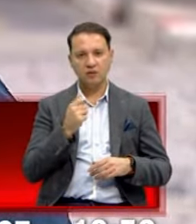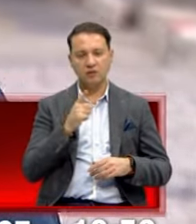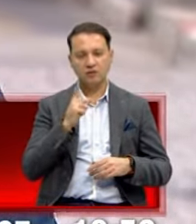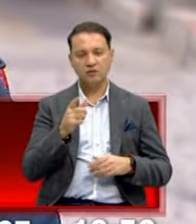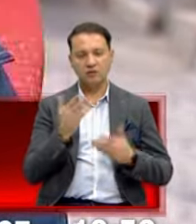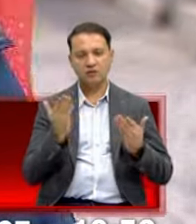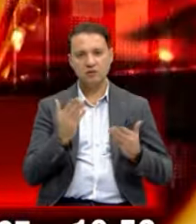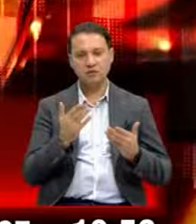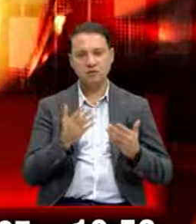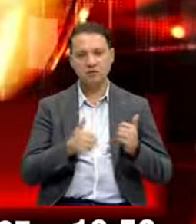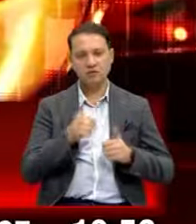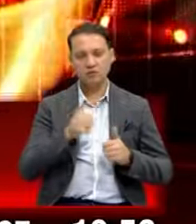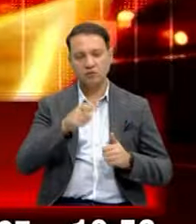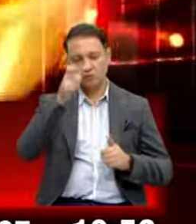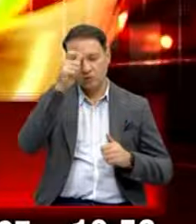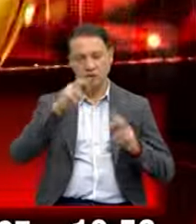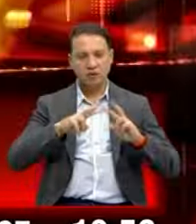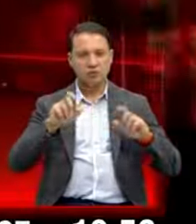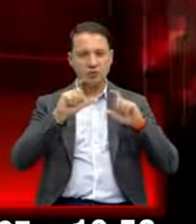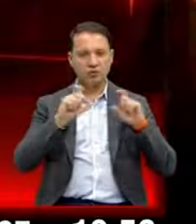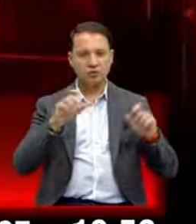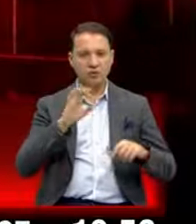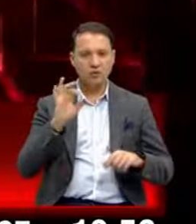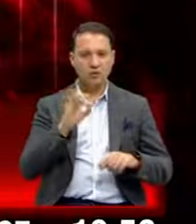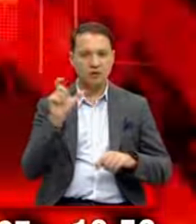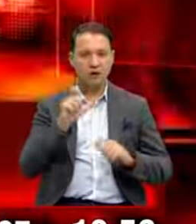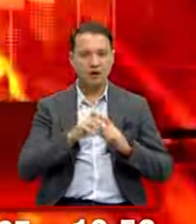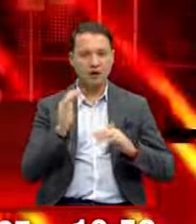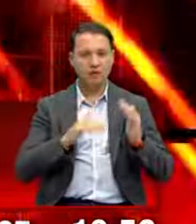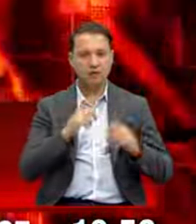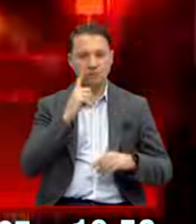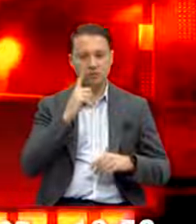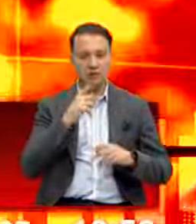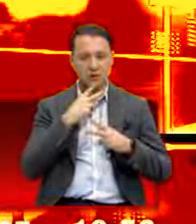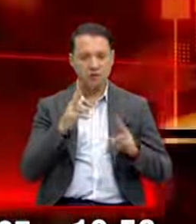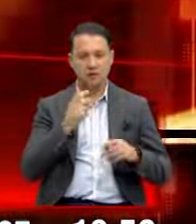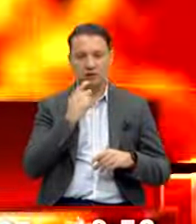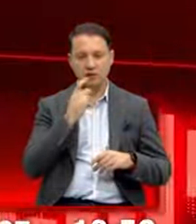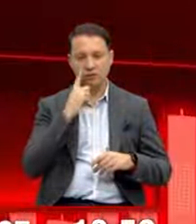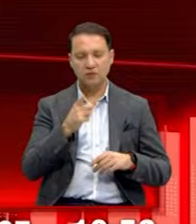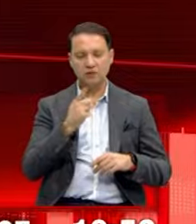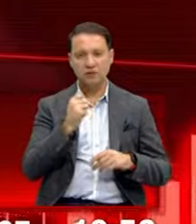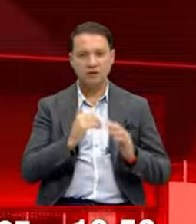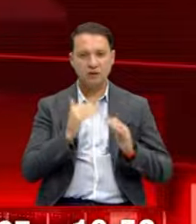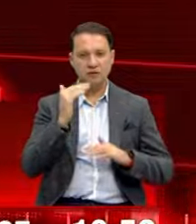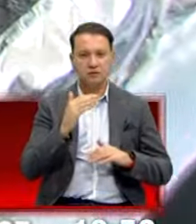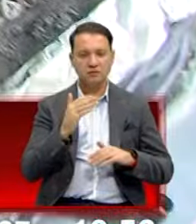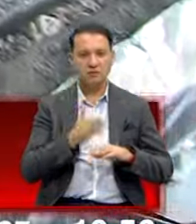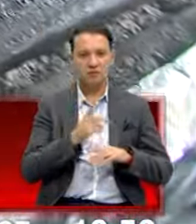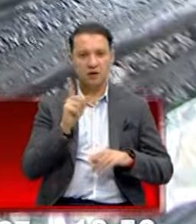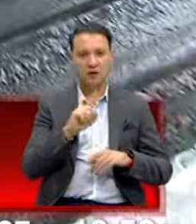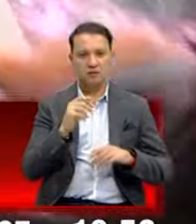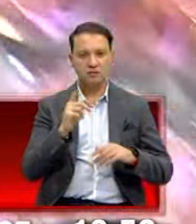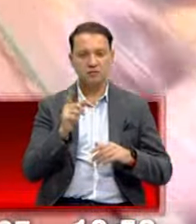onlar zaten yarışıyorlar. Türkiye İstatistik Kurumu Ocak ayı enflasyon rakamlarını açıklamış, yıllık bazda fiyat artan ürünleri